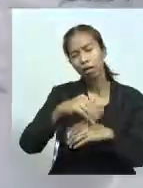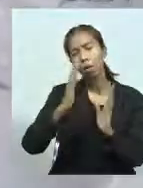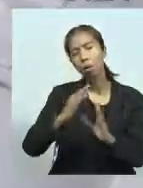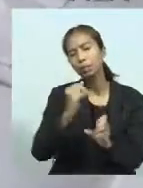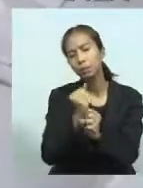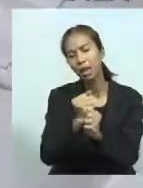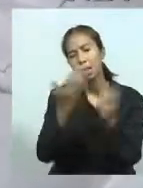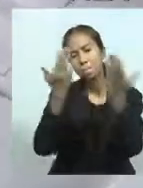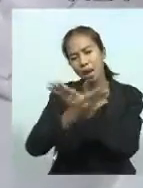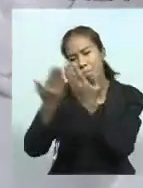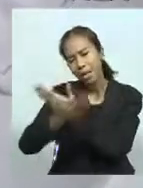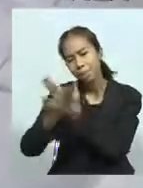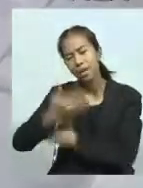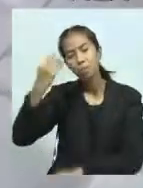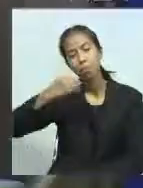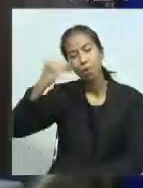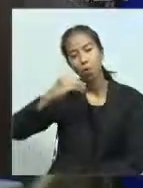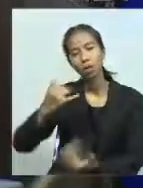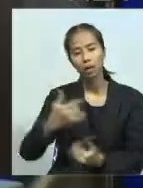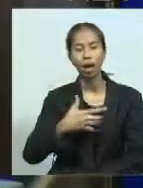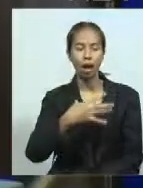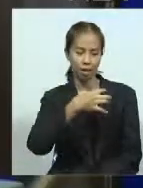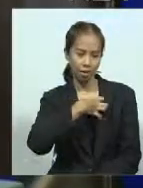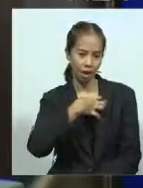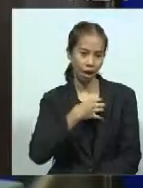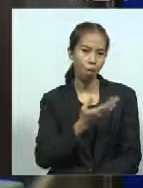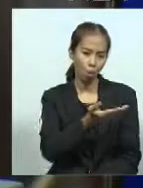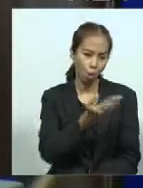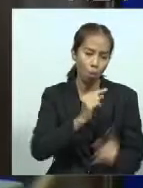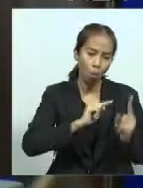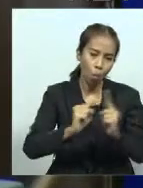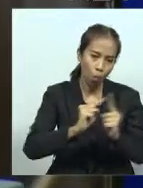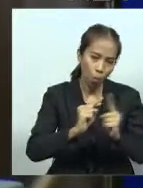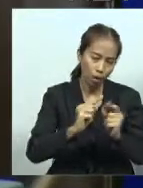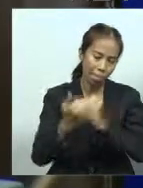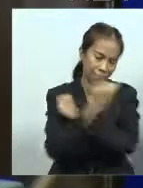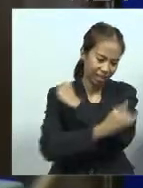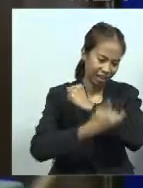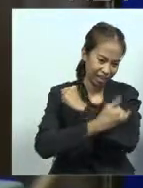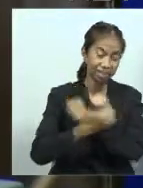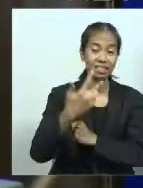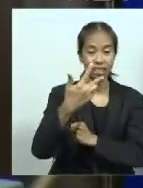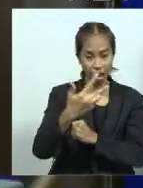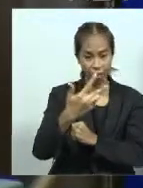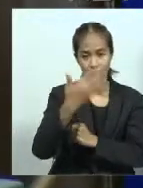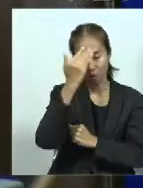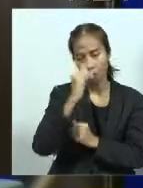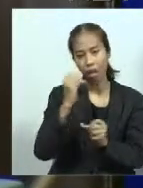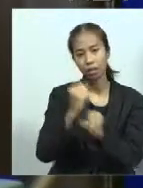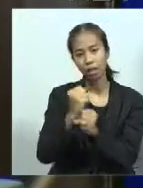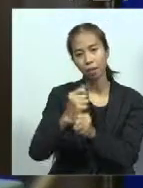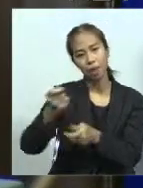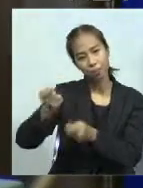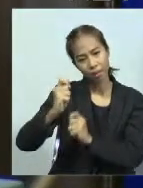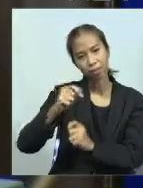ก็อยากจะให้ทางกรมการจัดหางานเนี่ยไปเจรจากับประเทศเพื่อนบ้าน3ประเทศเนี่ยในการที่จะให้มีการจ้างงานระยะสั้น